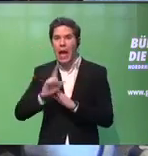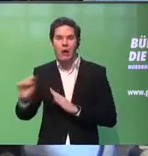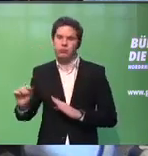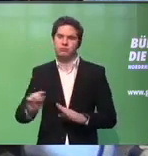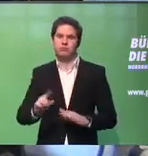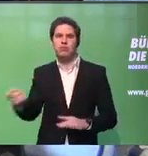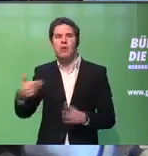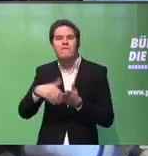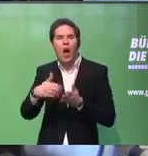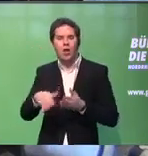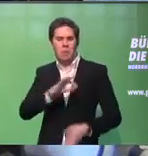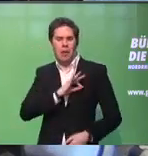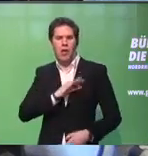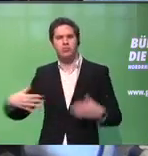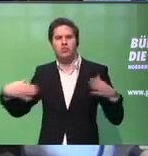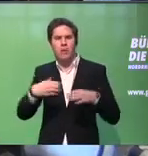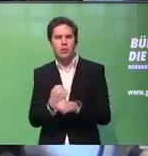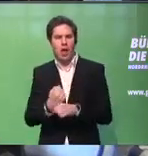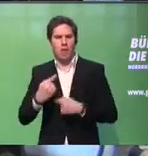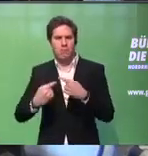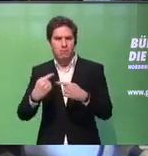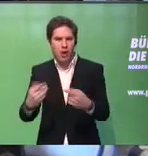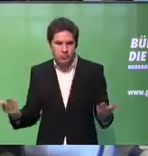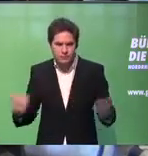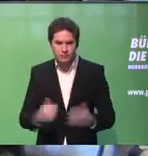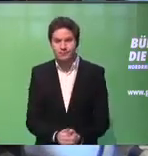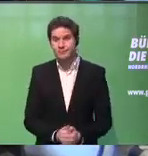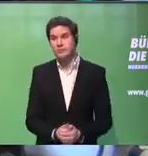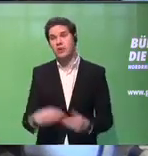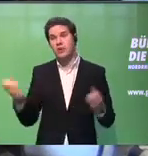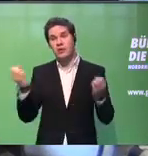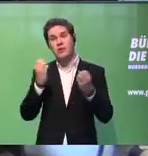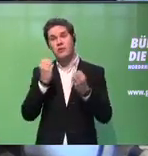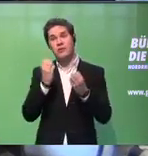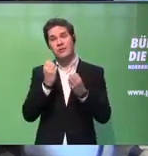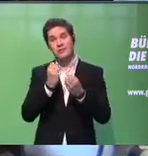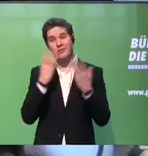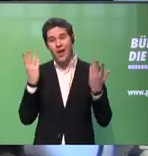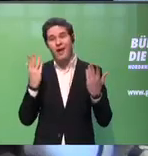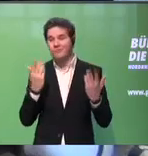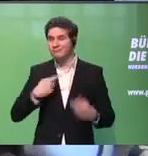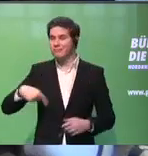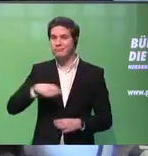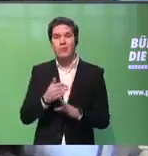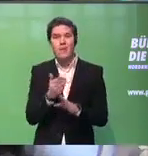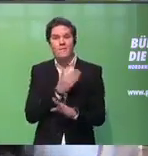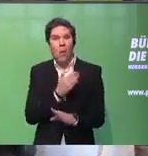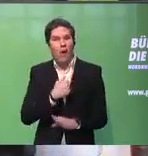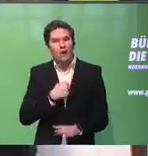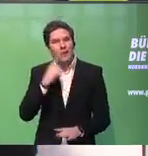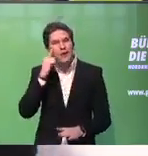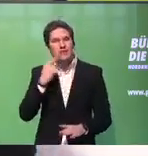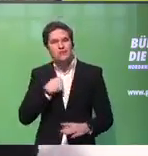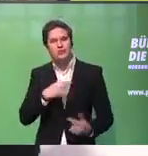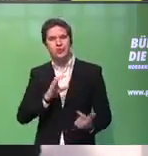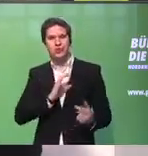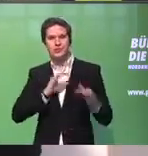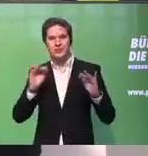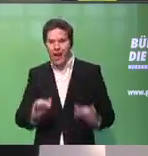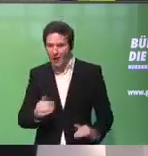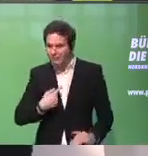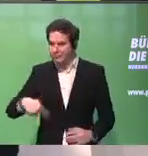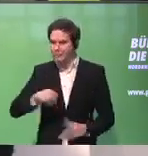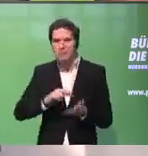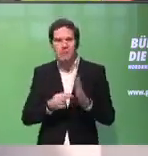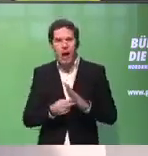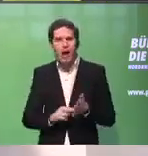ja auch weiterwirken. Aber ja, es war schon, wir haben uns mehr erhofft. Wir hatten euch eigentlich im Bundestag gesehen. Wir